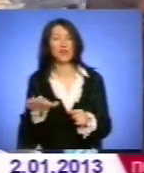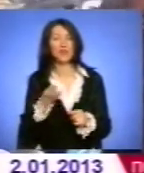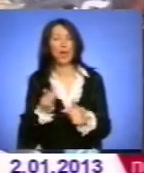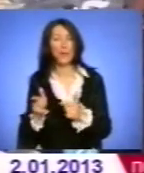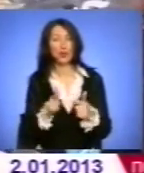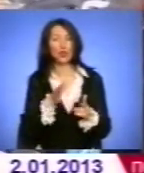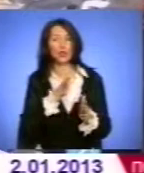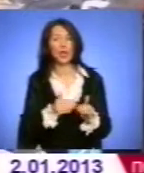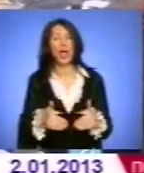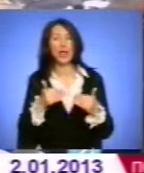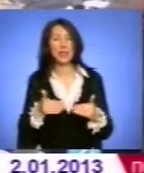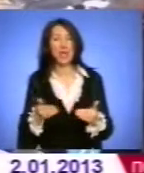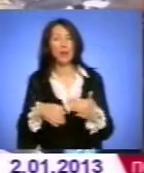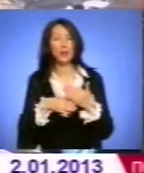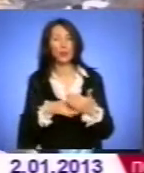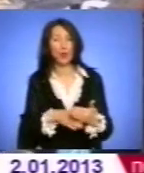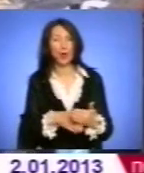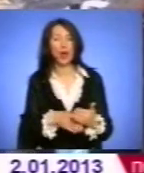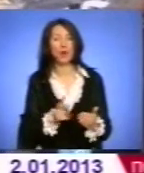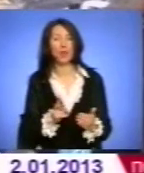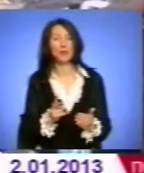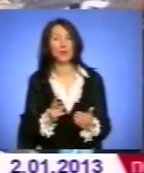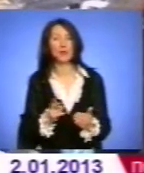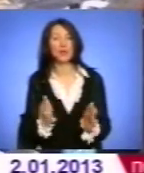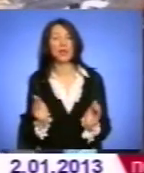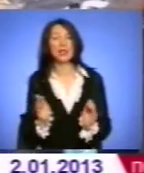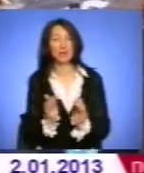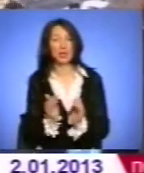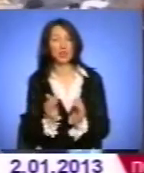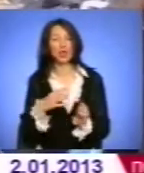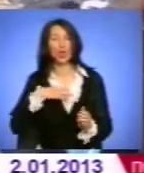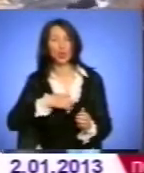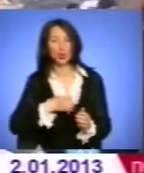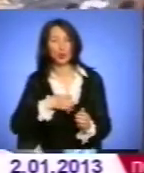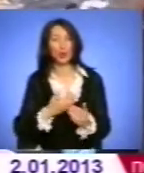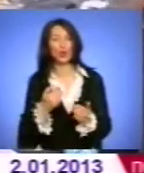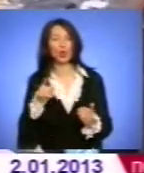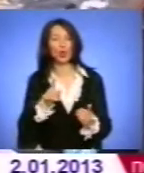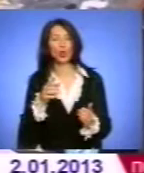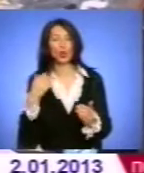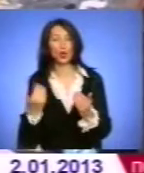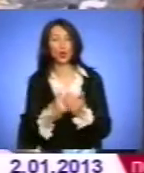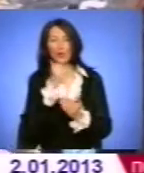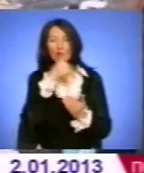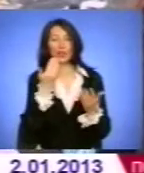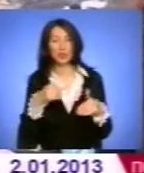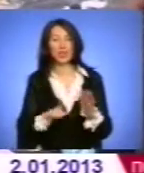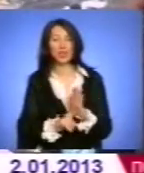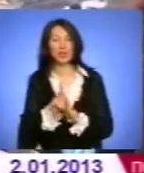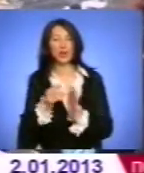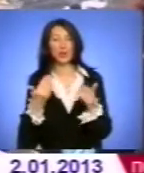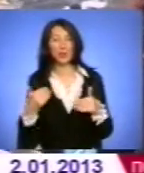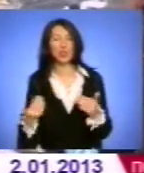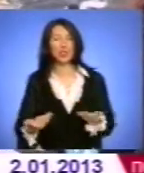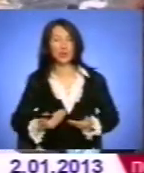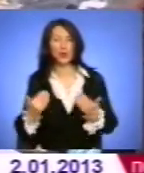підготовчий етап, він допомагає якось так зменшити сум від того, що Новий рік вже все-таки настав, і ми вже живемо в